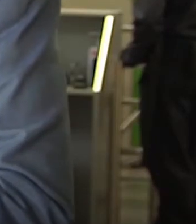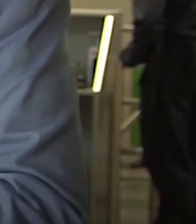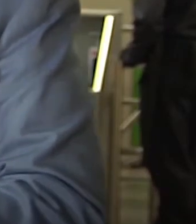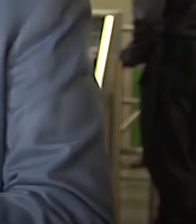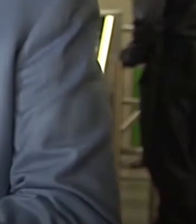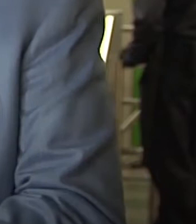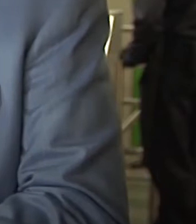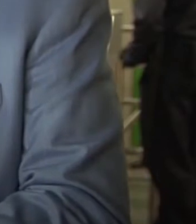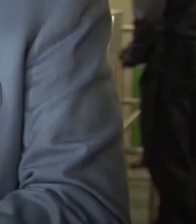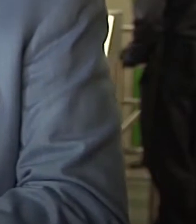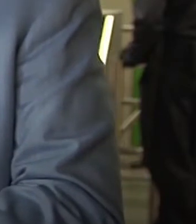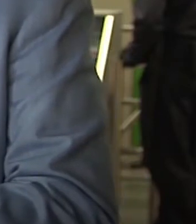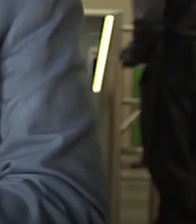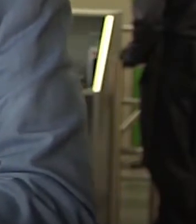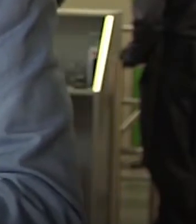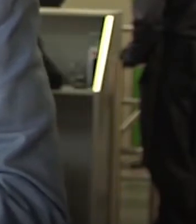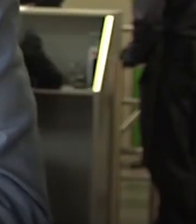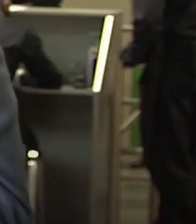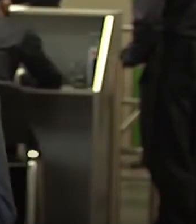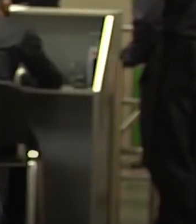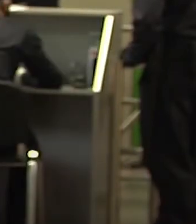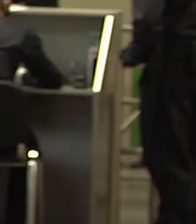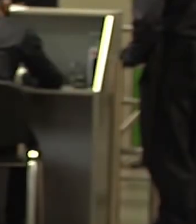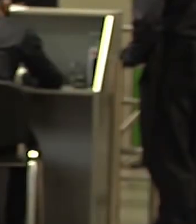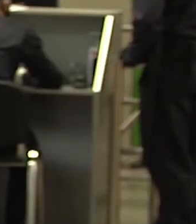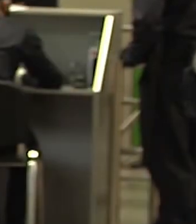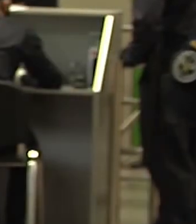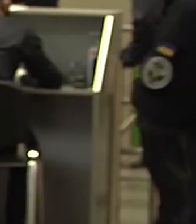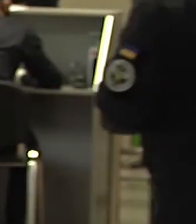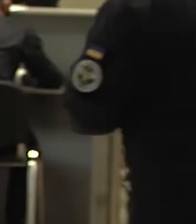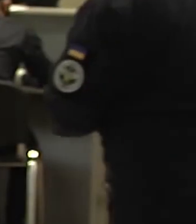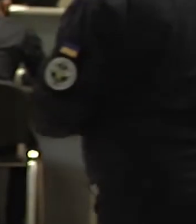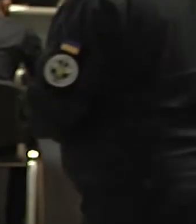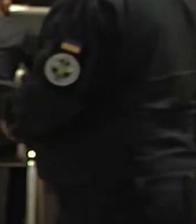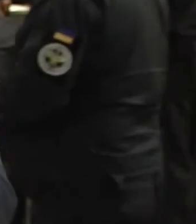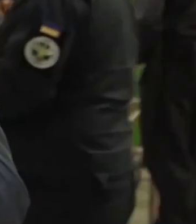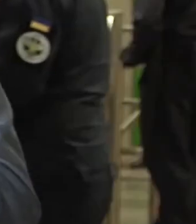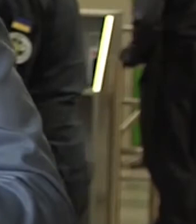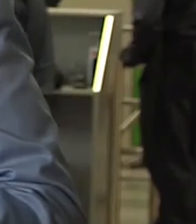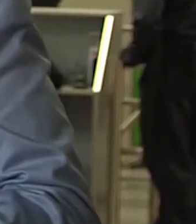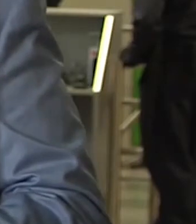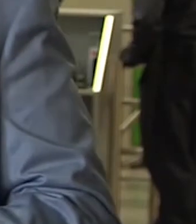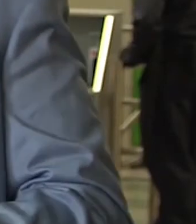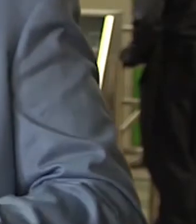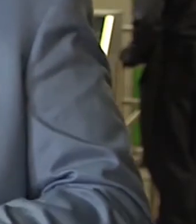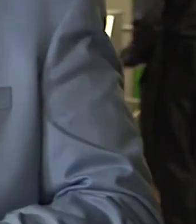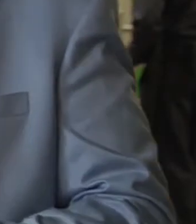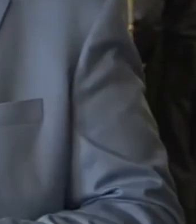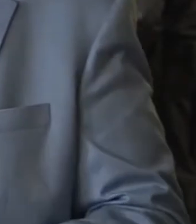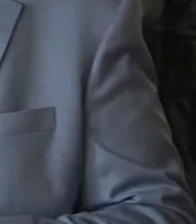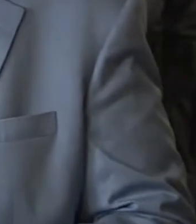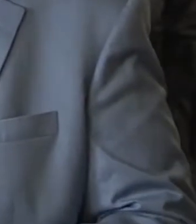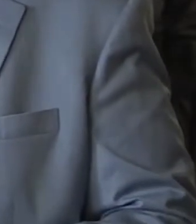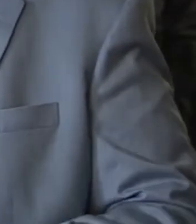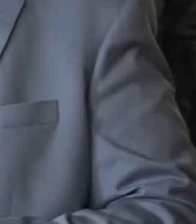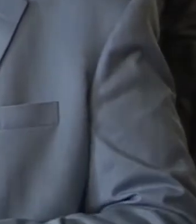каже сторона обвинувачення, що ми мали допитати його у якості свідка, це значить мали надавити на особу, сказати, ти кажи все, що